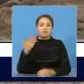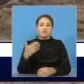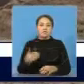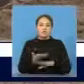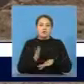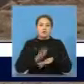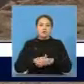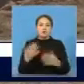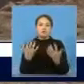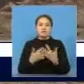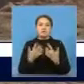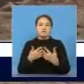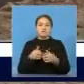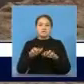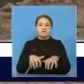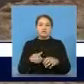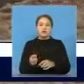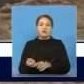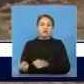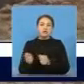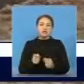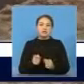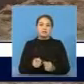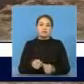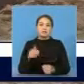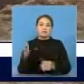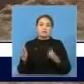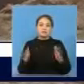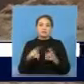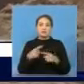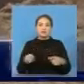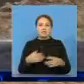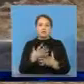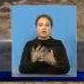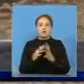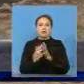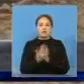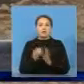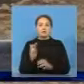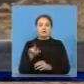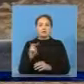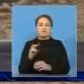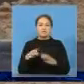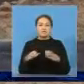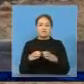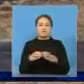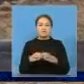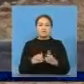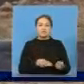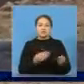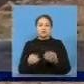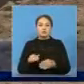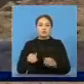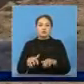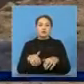қазу экскаватор дейді, сол қасып келе жатыр бері қарай. Мына жақтан насосная станция дейді ғой, сол насосная станциядан бері қарай қасып келе